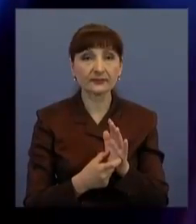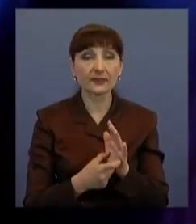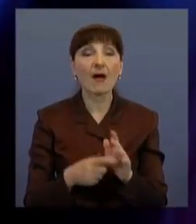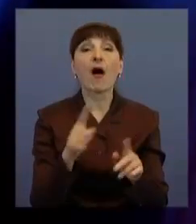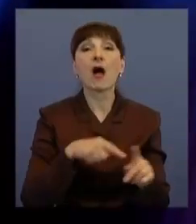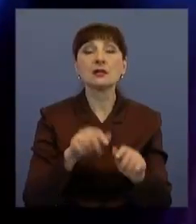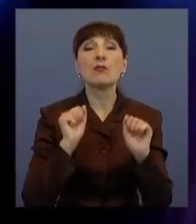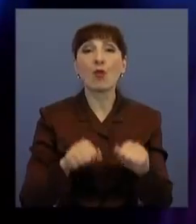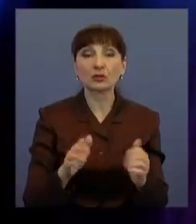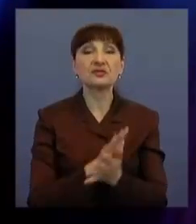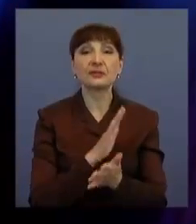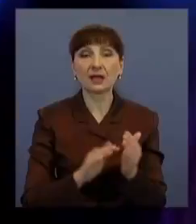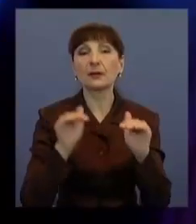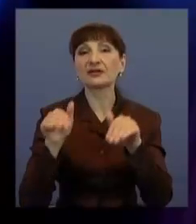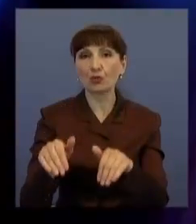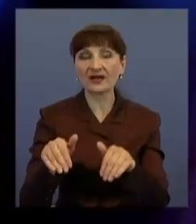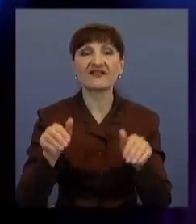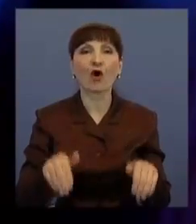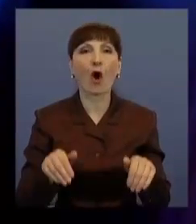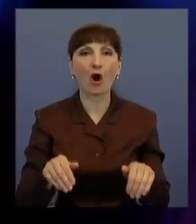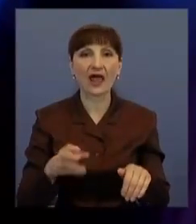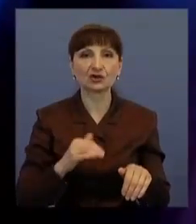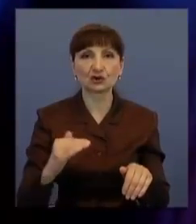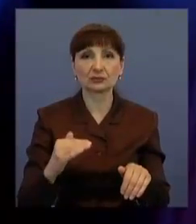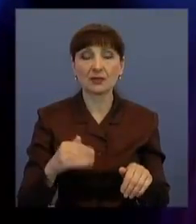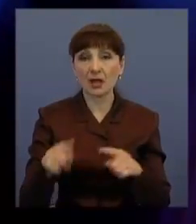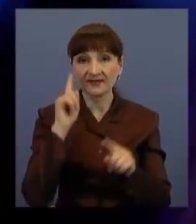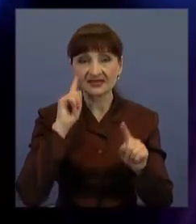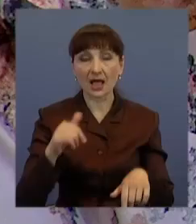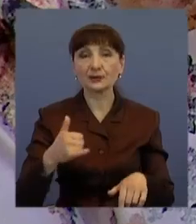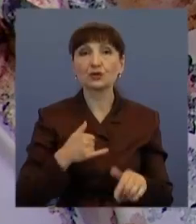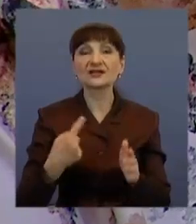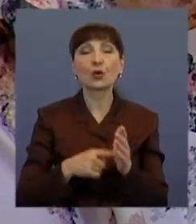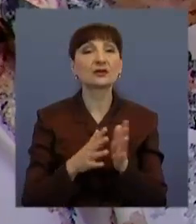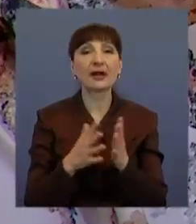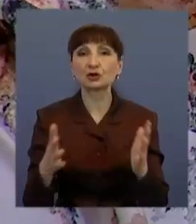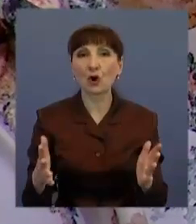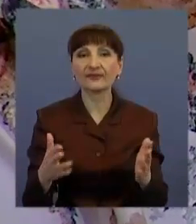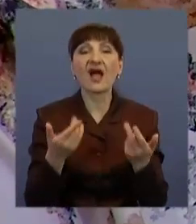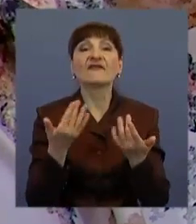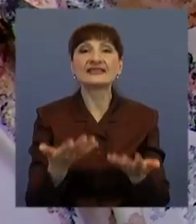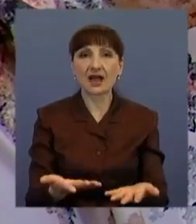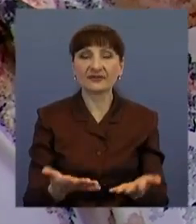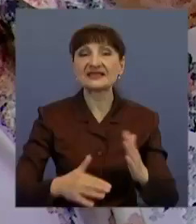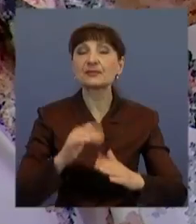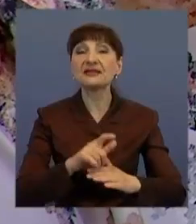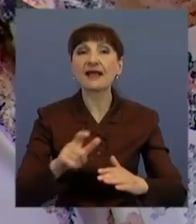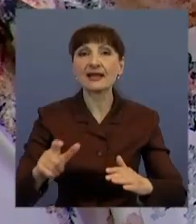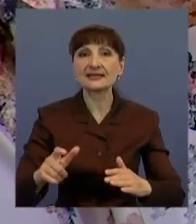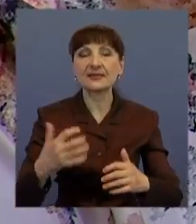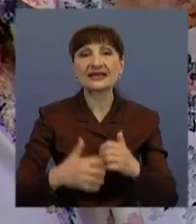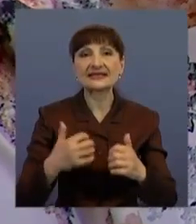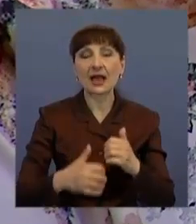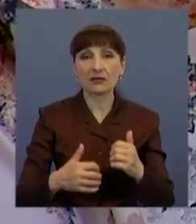10-11 классе, он может бесплатно поступать в колледжи. И как вы сами знаете, у нас город большой, востребованность специалистов